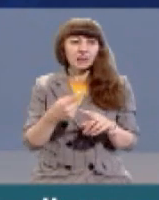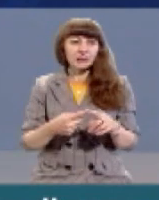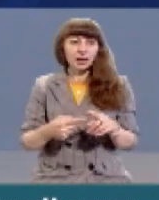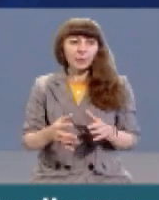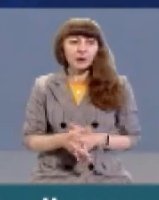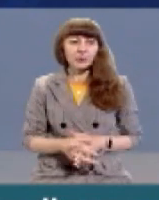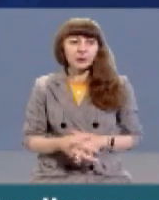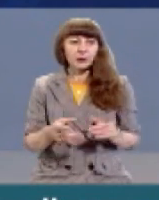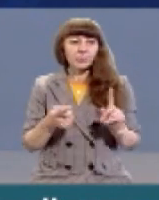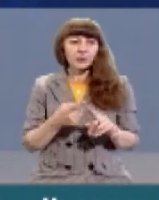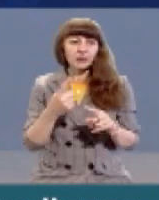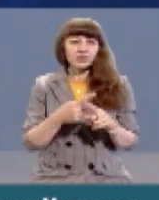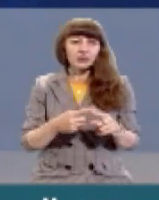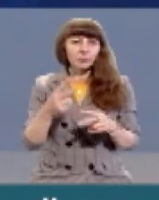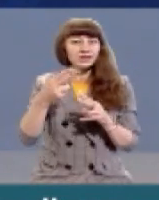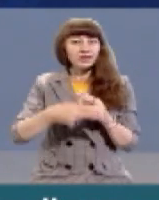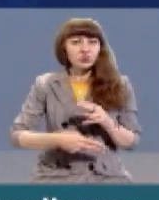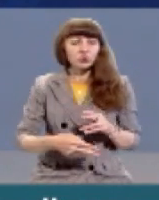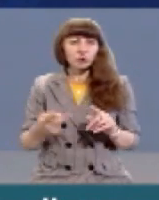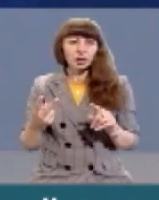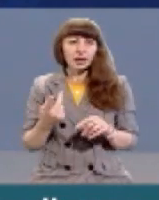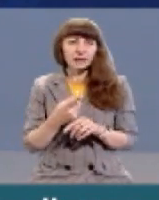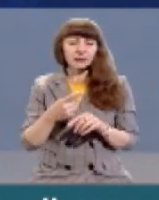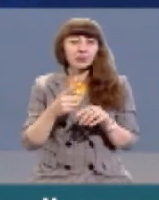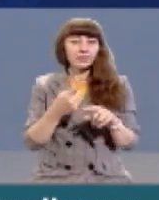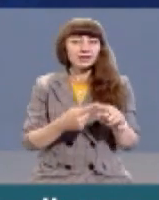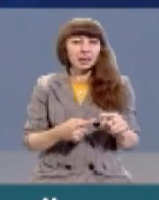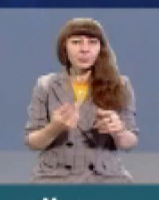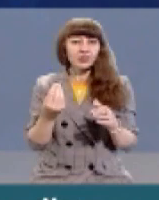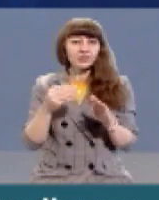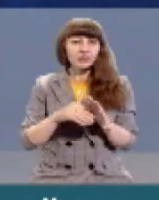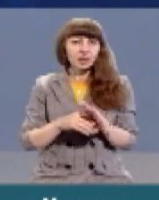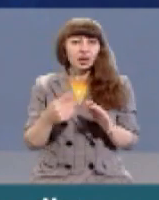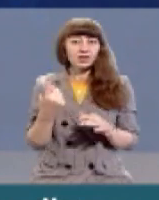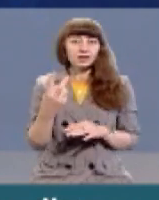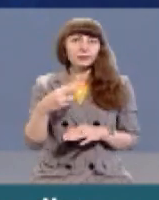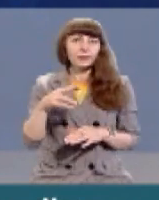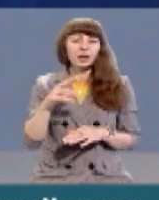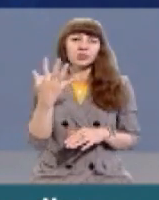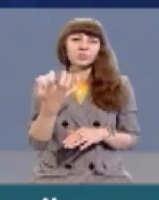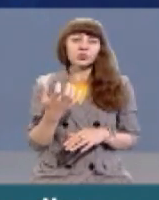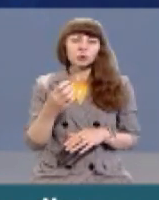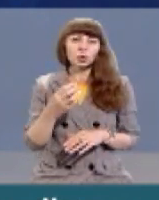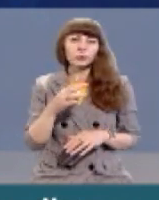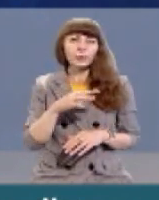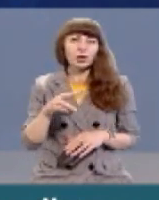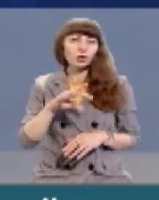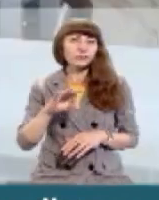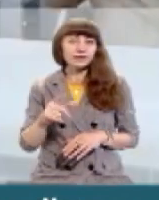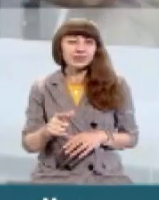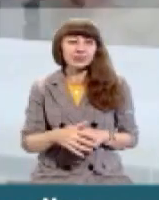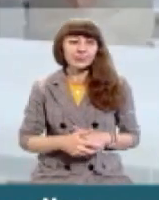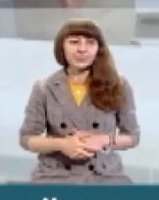Как я уже сказал, первый этап завершенный. На этом этапе нами инвестировано порядка 1 миллиарда 500 миллионов